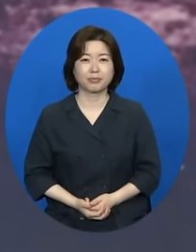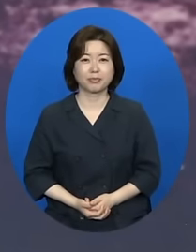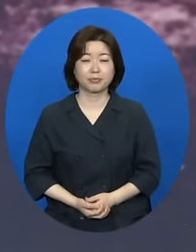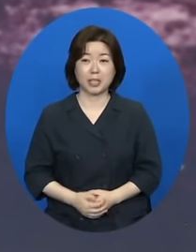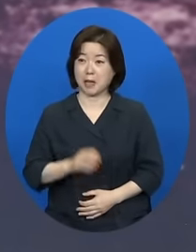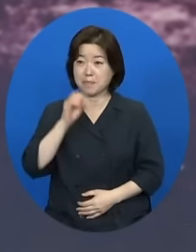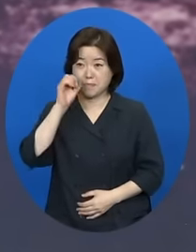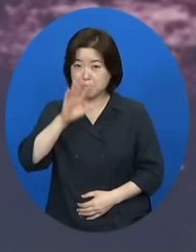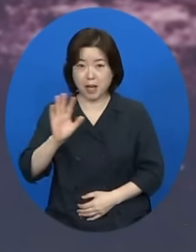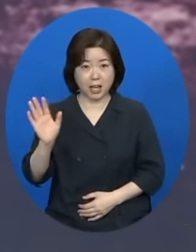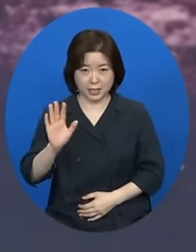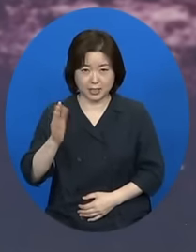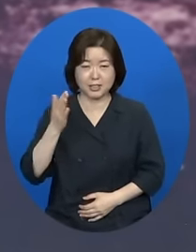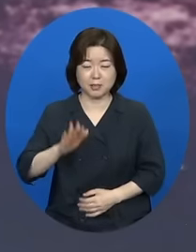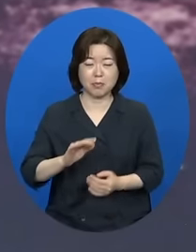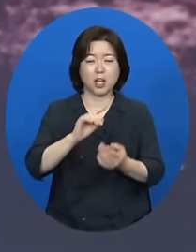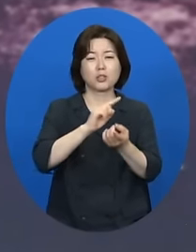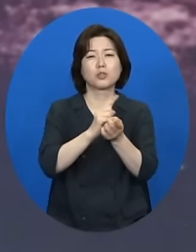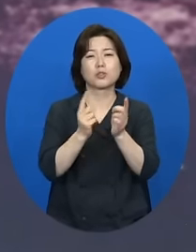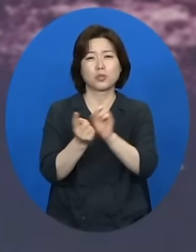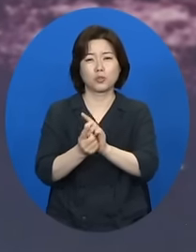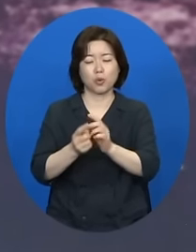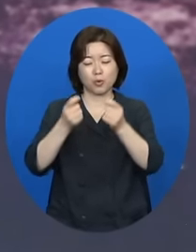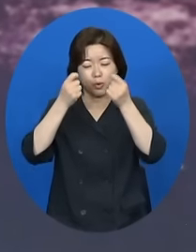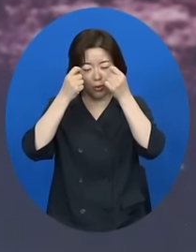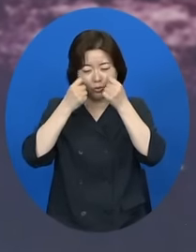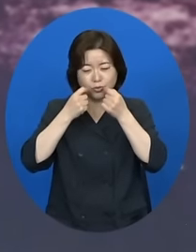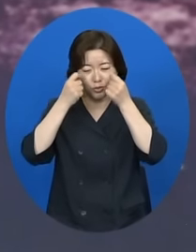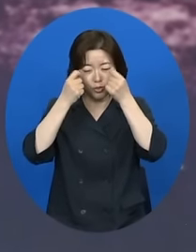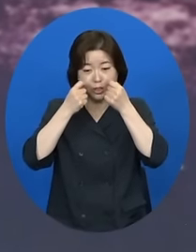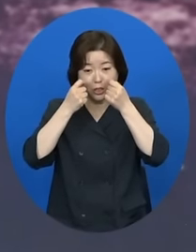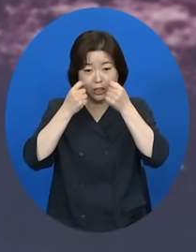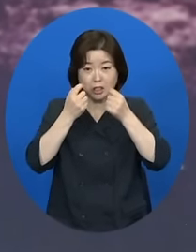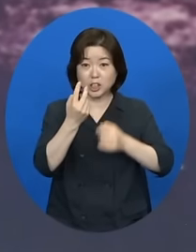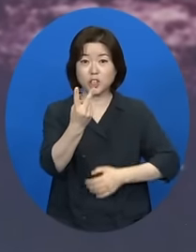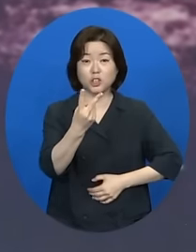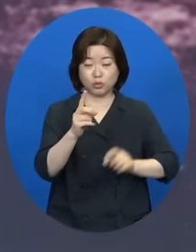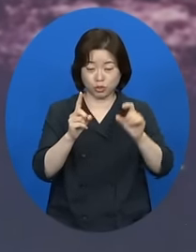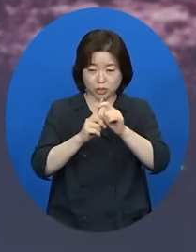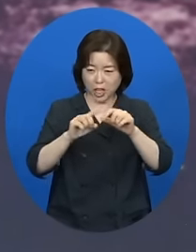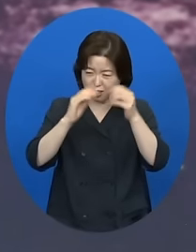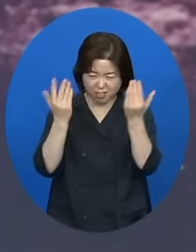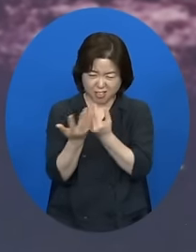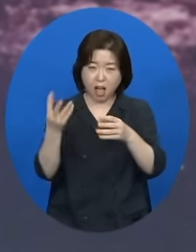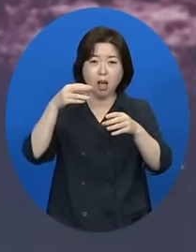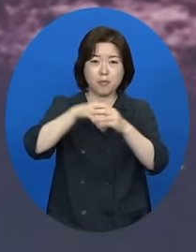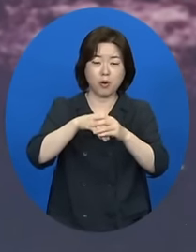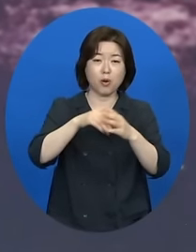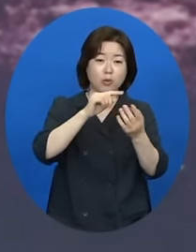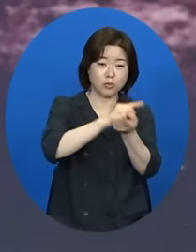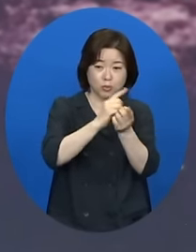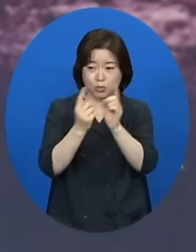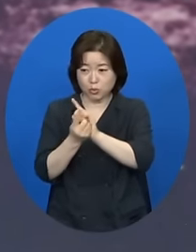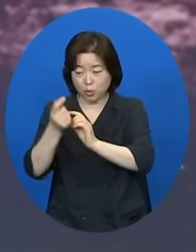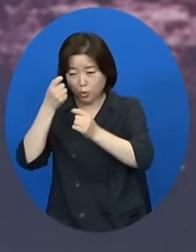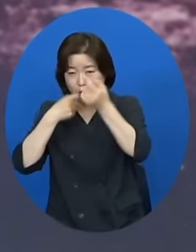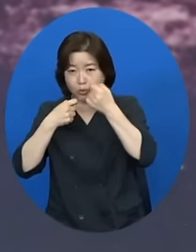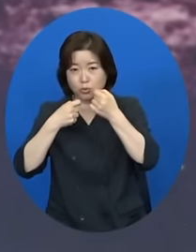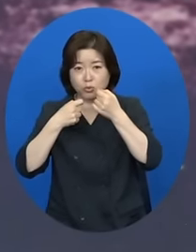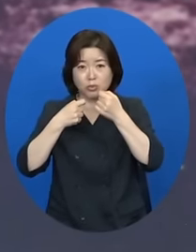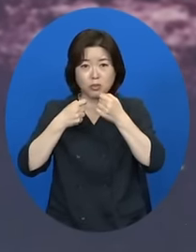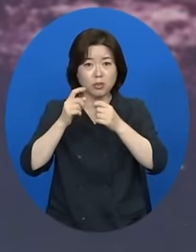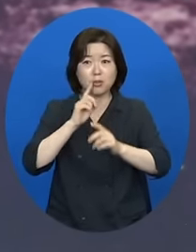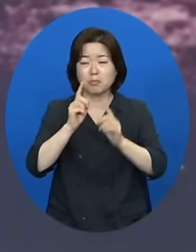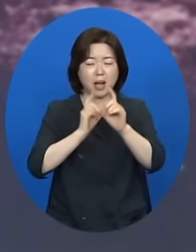말하지 않아도, 자 보십시오, 서로 운이라. 여기 모든 게 담겨 있는 거예요. 이 두 단어, 서로 운이라. 뭐가 더